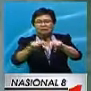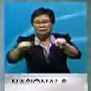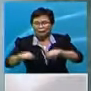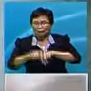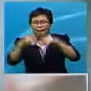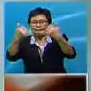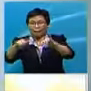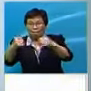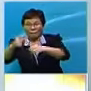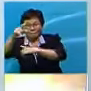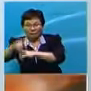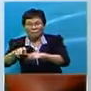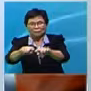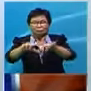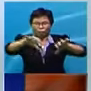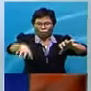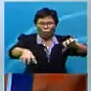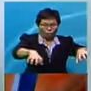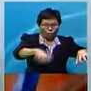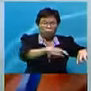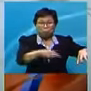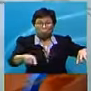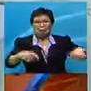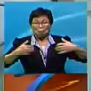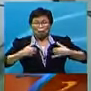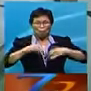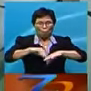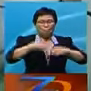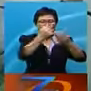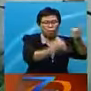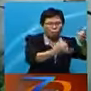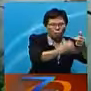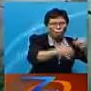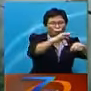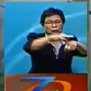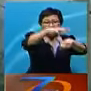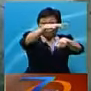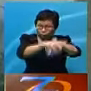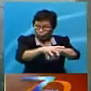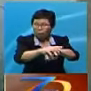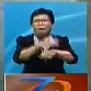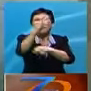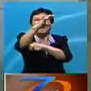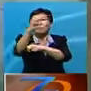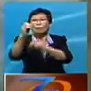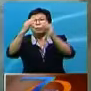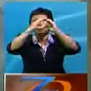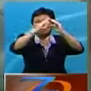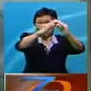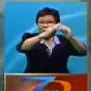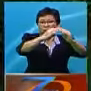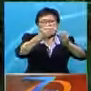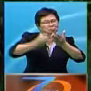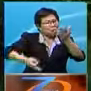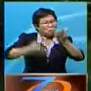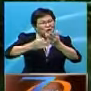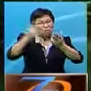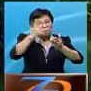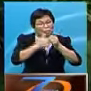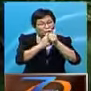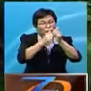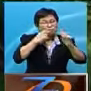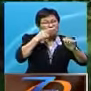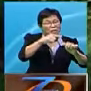rekreasi dikenal pasti menjadi lokasi berpotensi tinggi pembiakan nyamuk Aedes. Mana-mana syarikat perumahan yang didapati gagal mematuhi